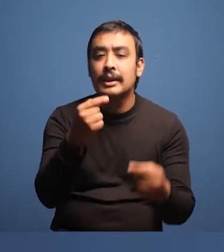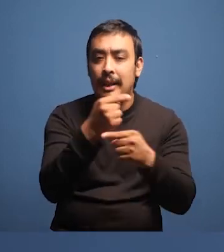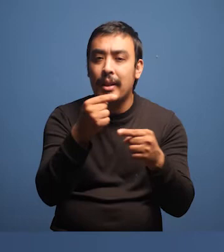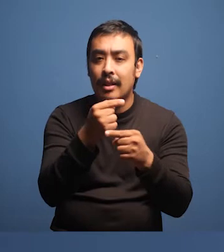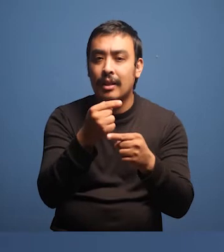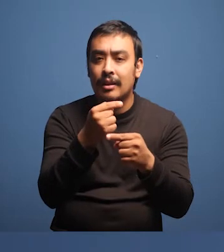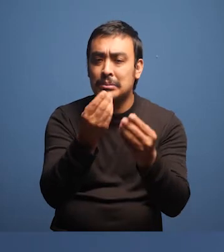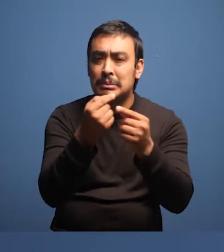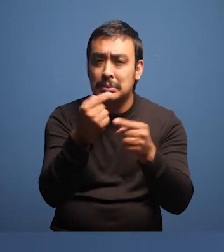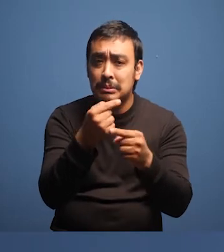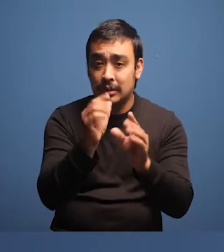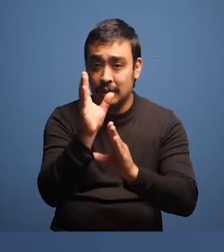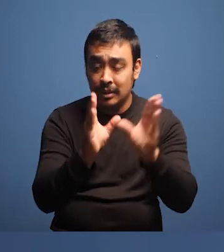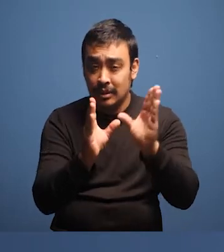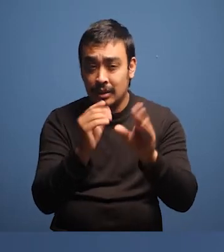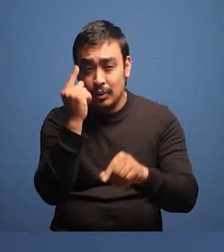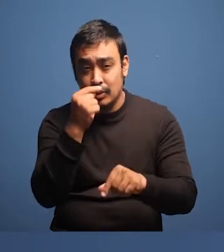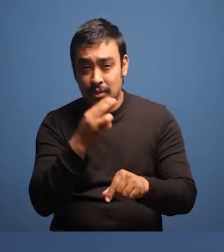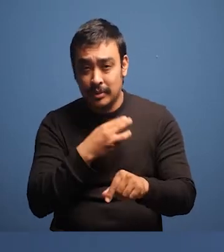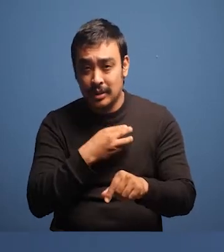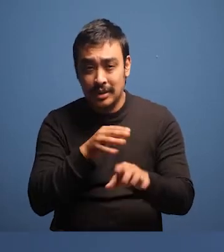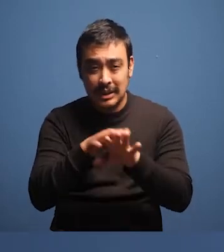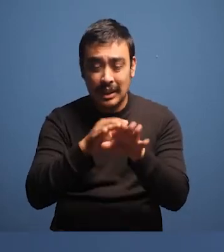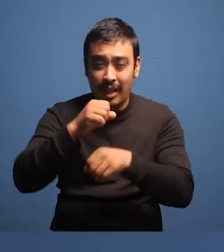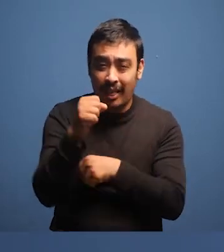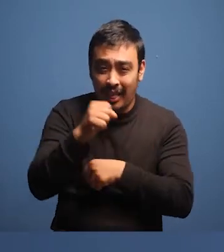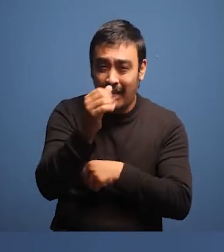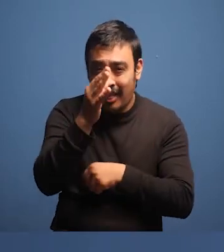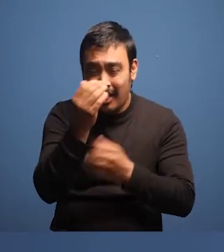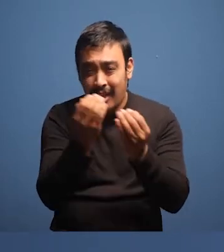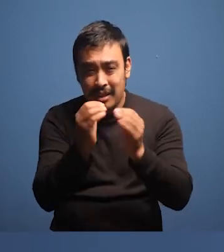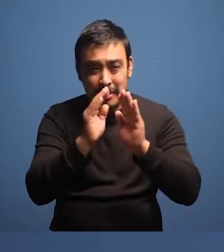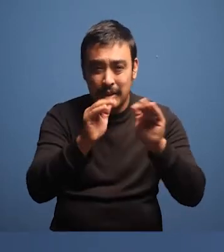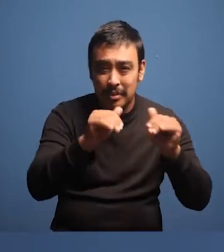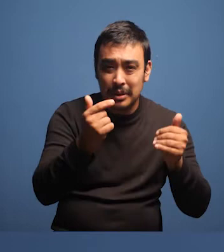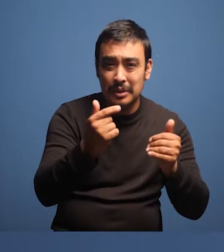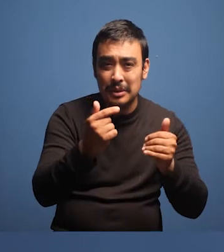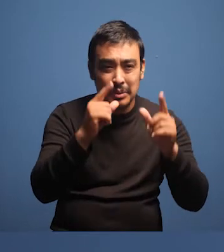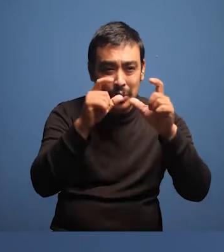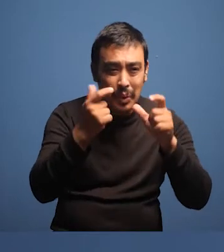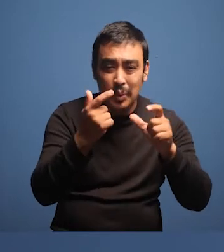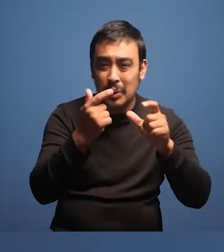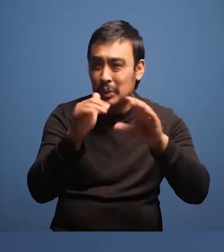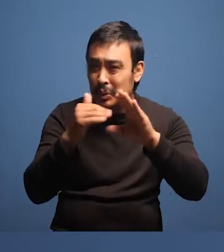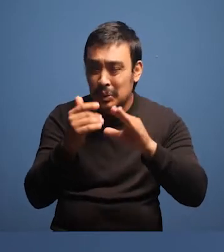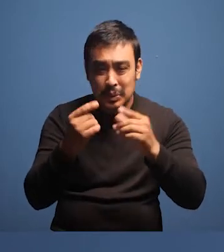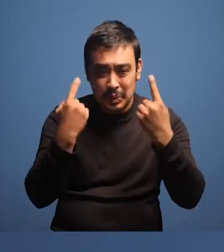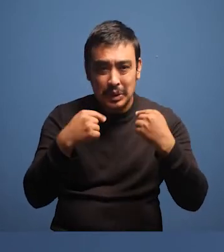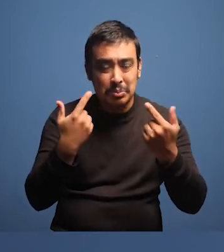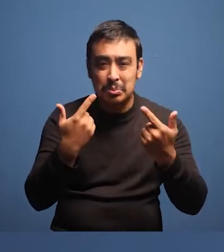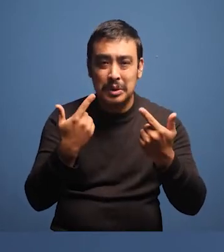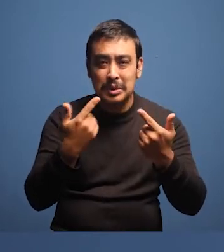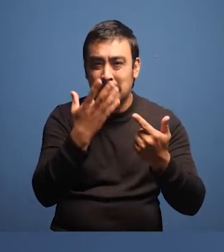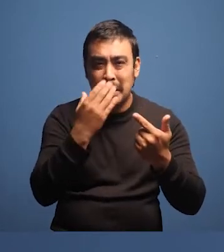भने यदि कसैले चाहिँ साइबर बुलिङ गरिरहेछ होइन, अब डिफ्रेन्ट अब नोट्स फोटोजहरू पठाऊ भनेर त्यस्तो रिक्वेस्ट गरिरहेछ भने कसैले